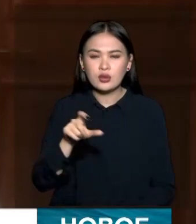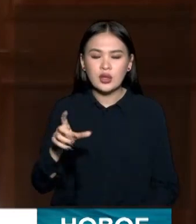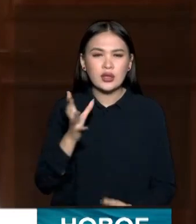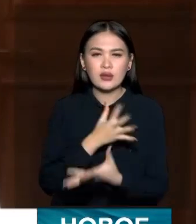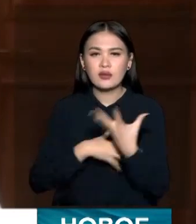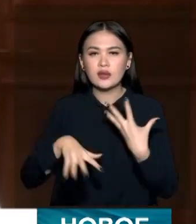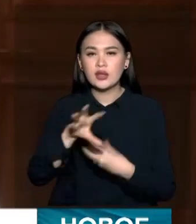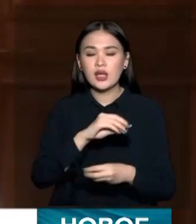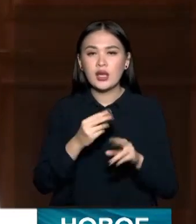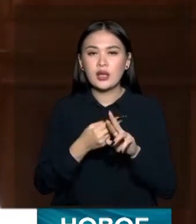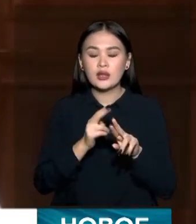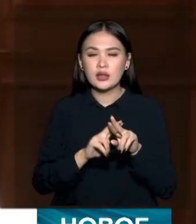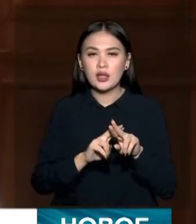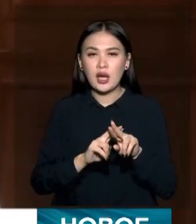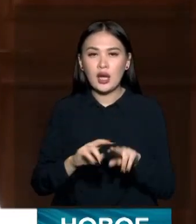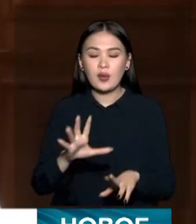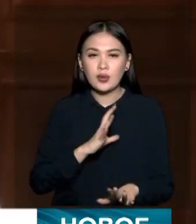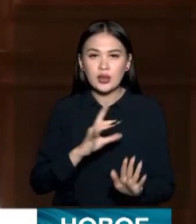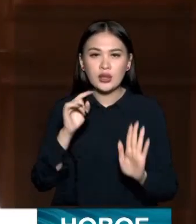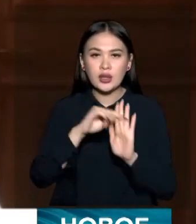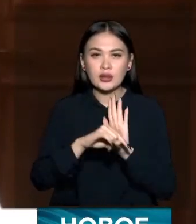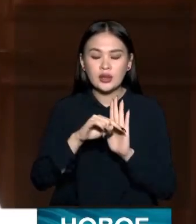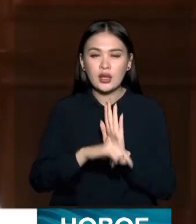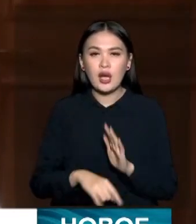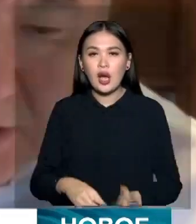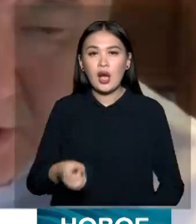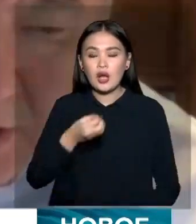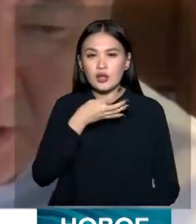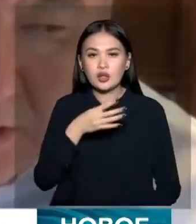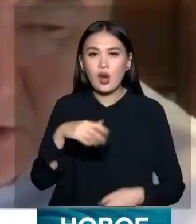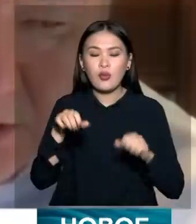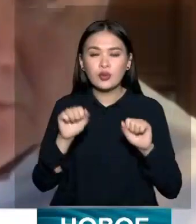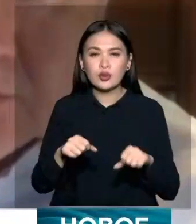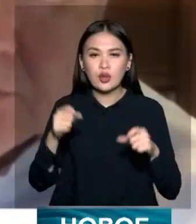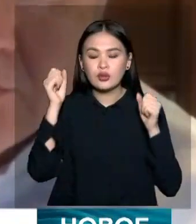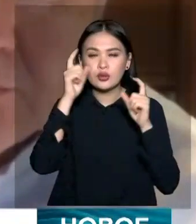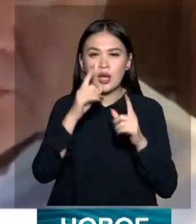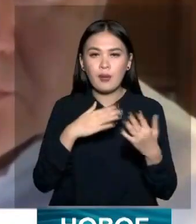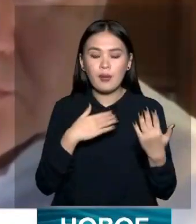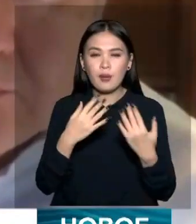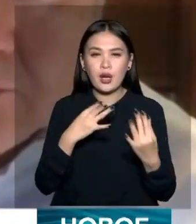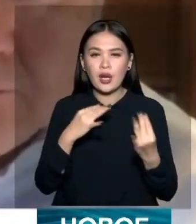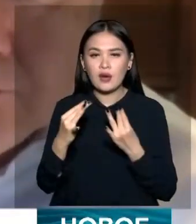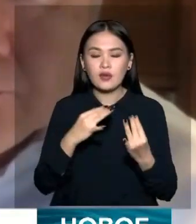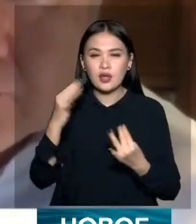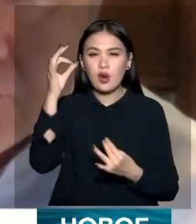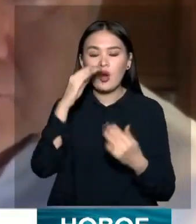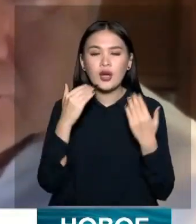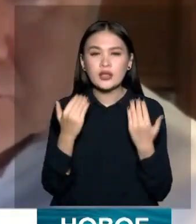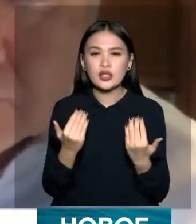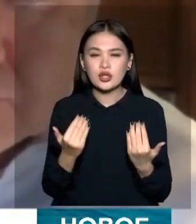Именно работа с населением. Хорошо. Алмаз Таласович, давайте тогда поговорим о нынешней